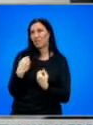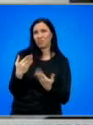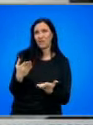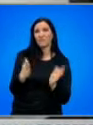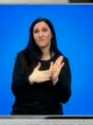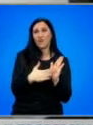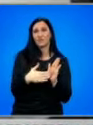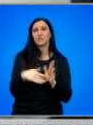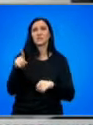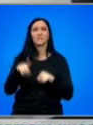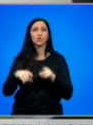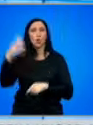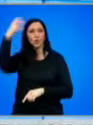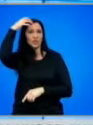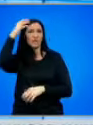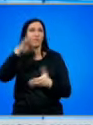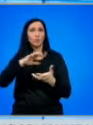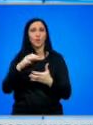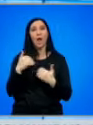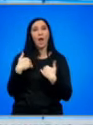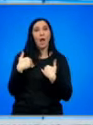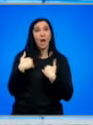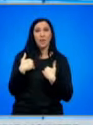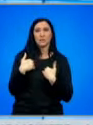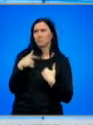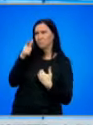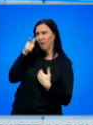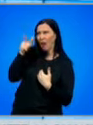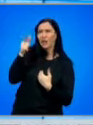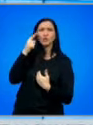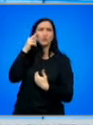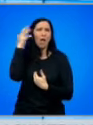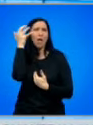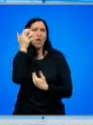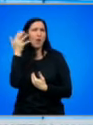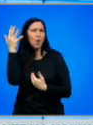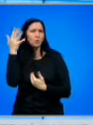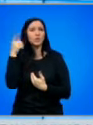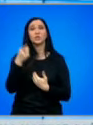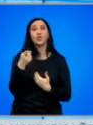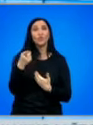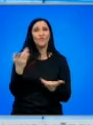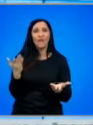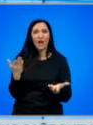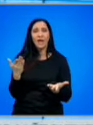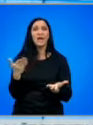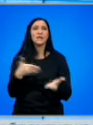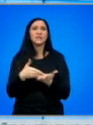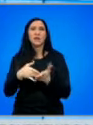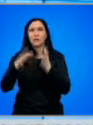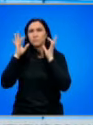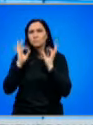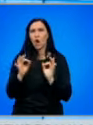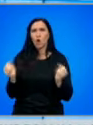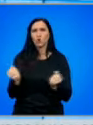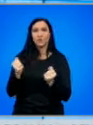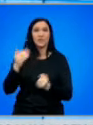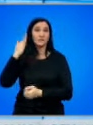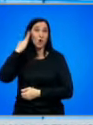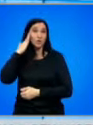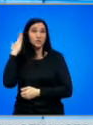фактори, зависещи от държавната политика. Но аз съм далеч от илюзията, че това се дължи на някакви много сериозни действия от